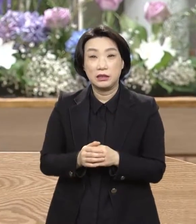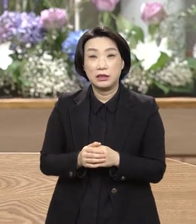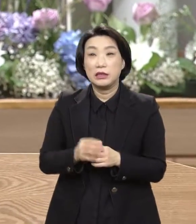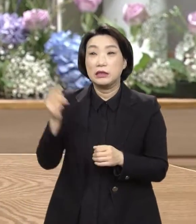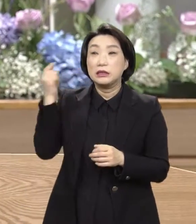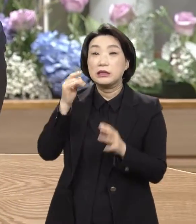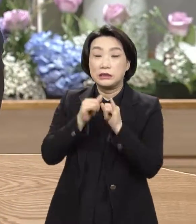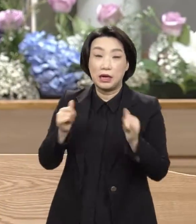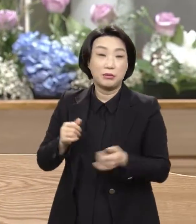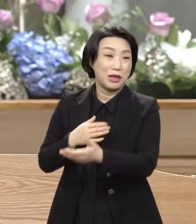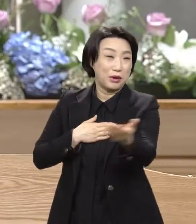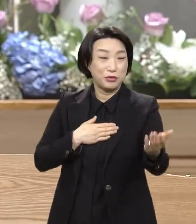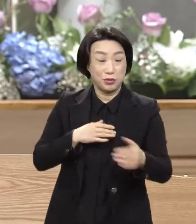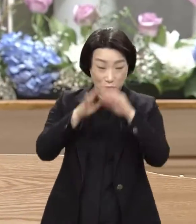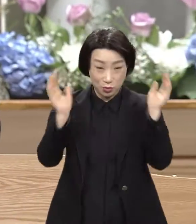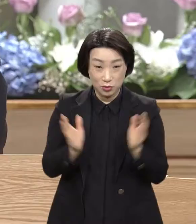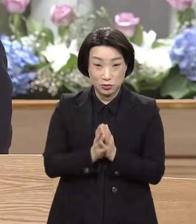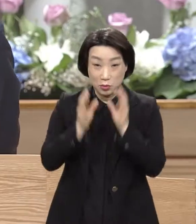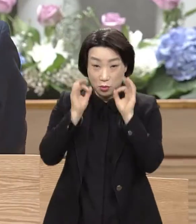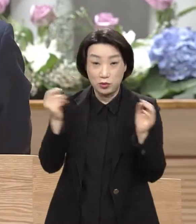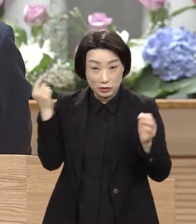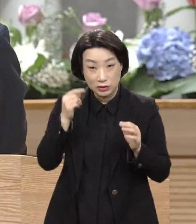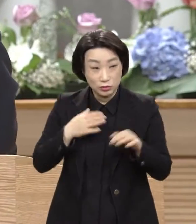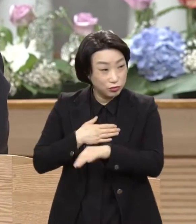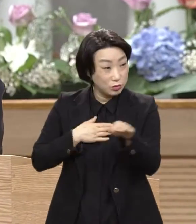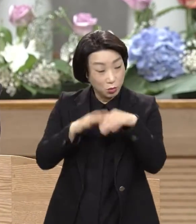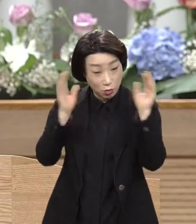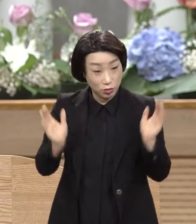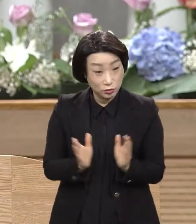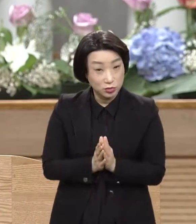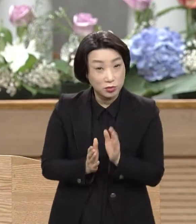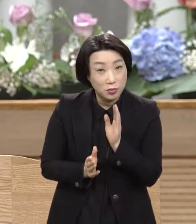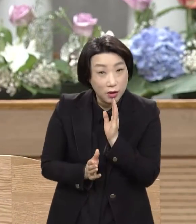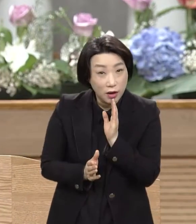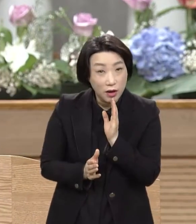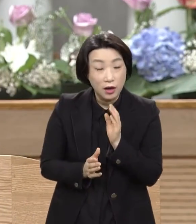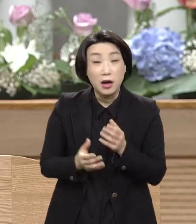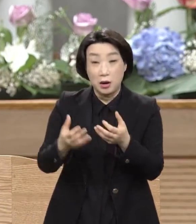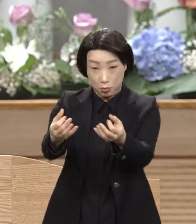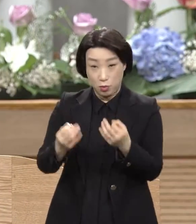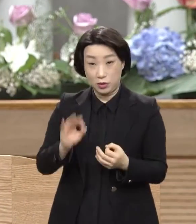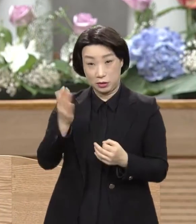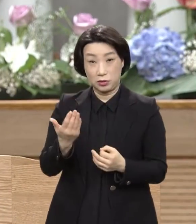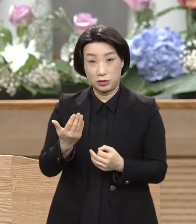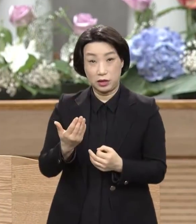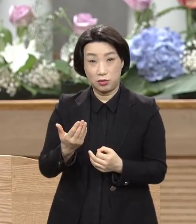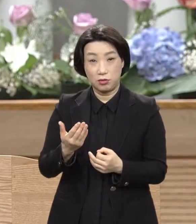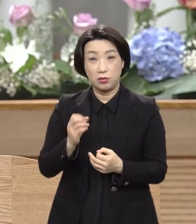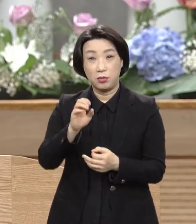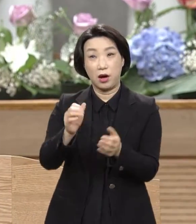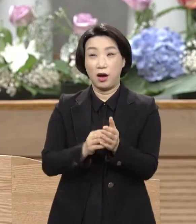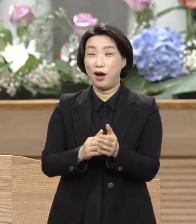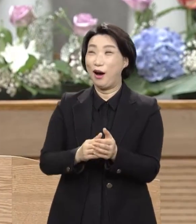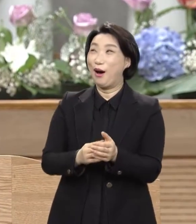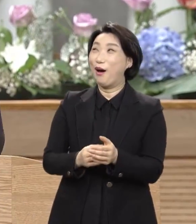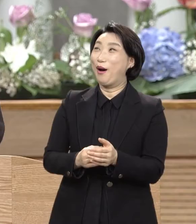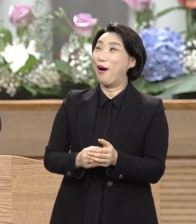들은 자들이 버리라. 이렇게 주님이 말씀하십니다.